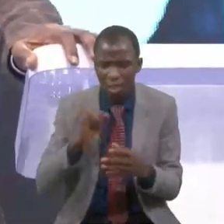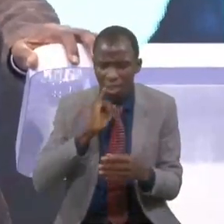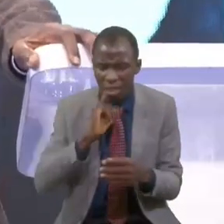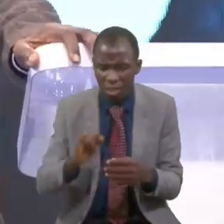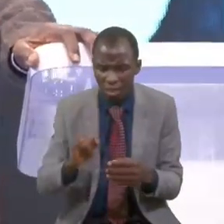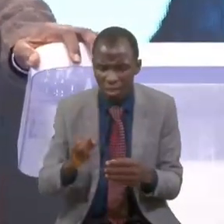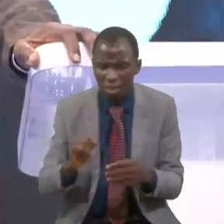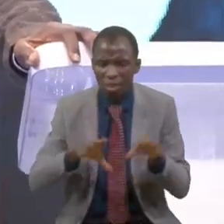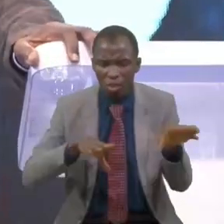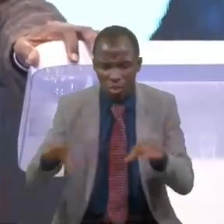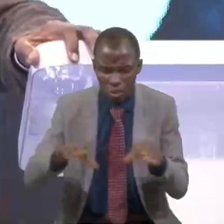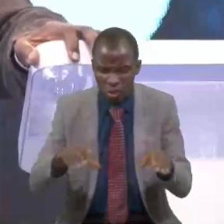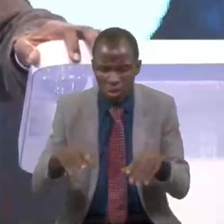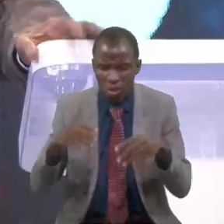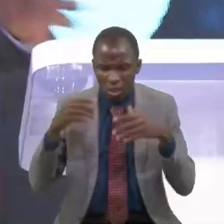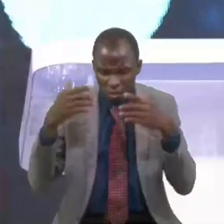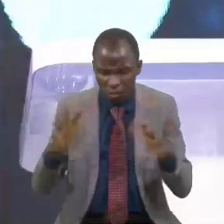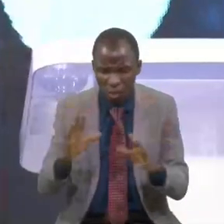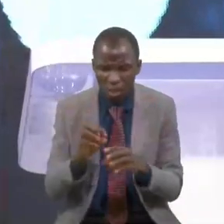c'est faire